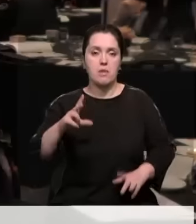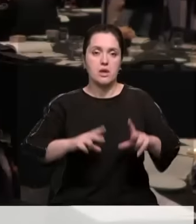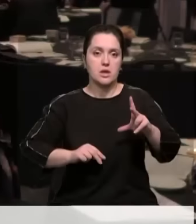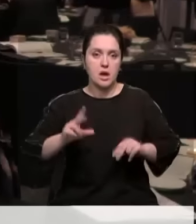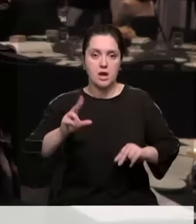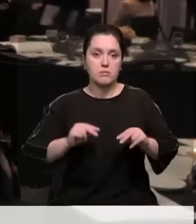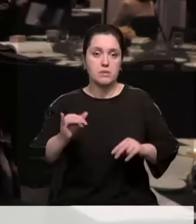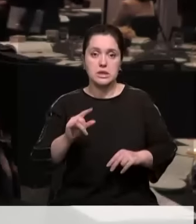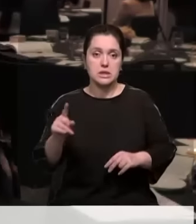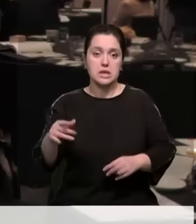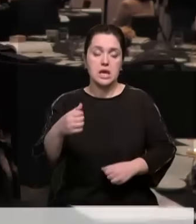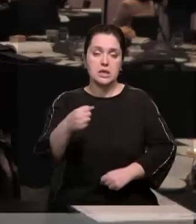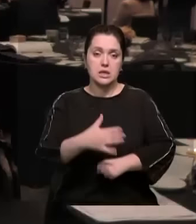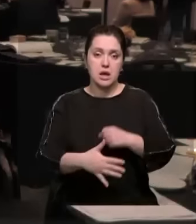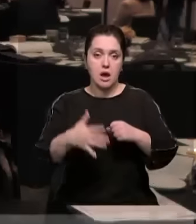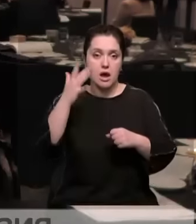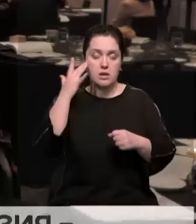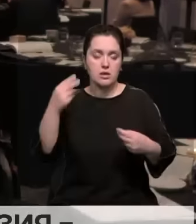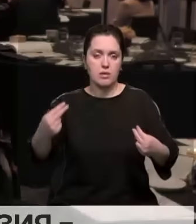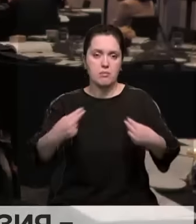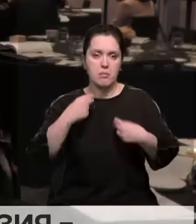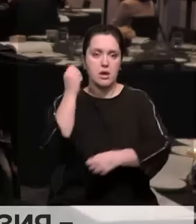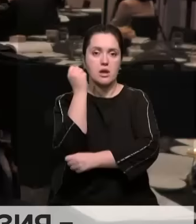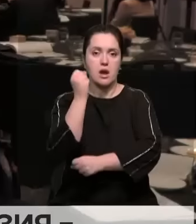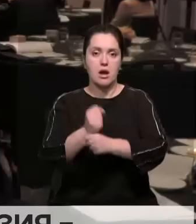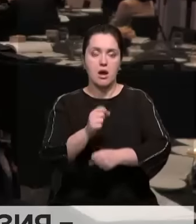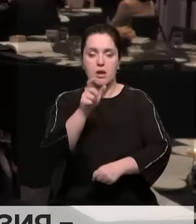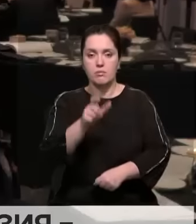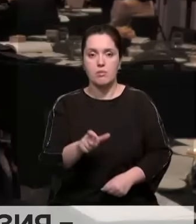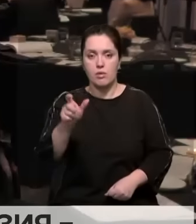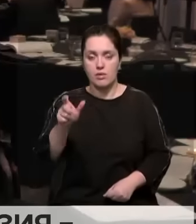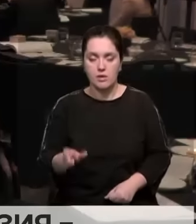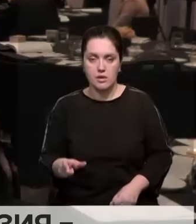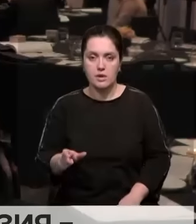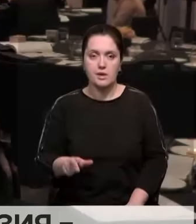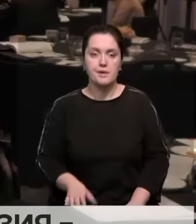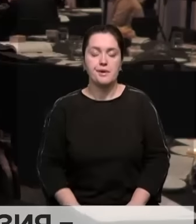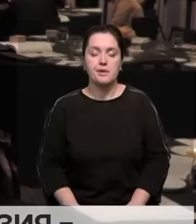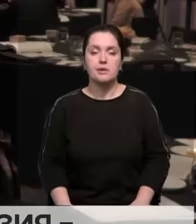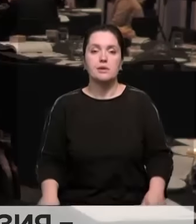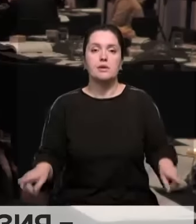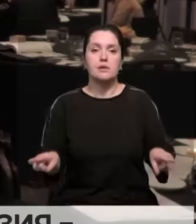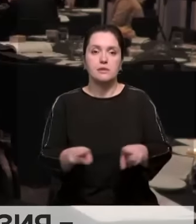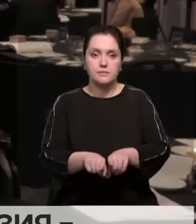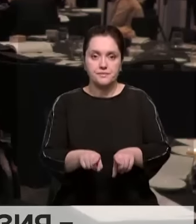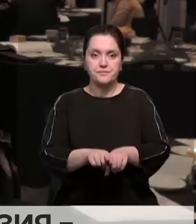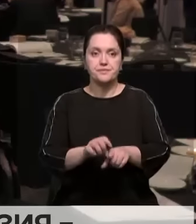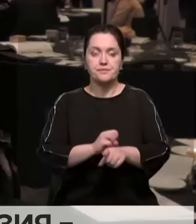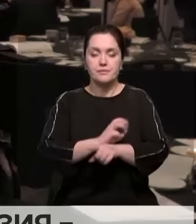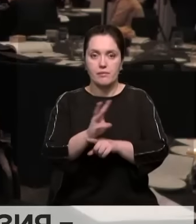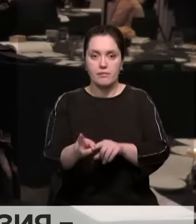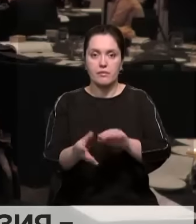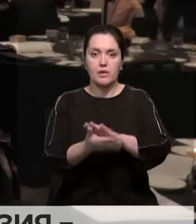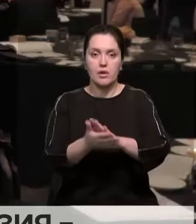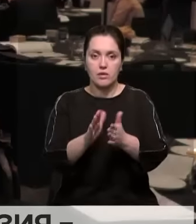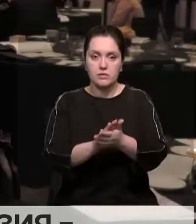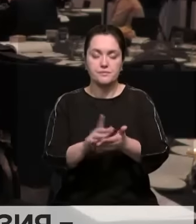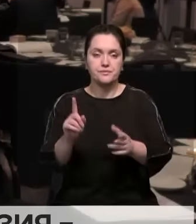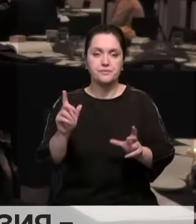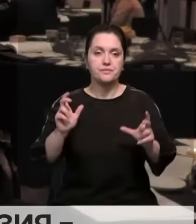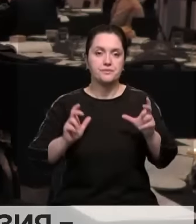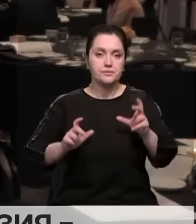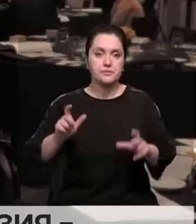из Центральной Азии будет приезжать больше работников для восполнения этого дефицита. Также мы создаем условия для того, чтобы